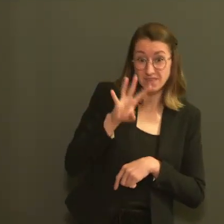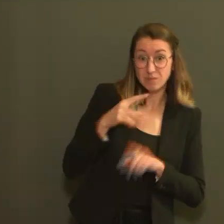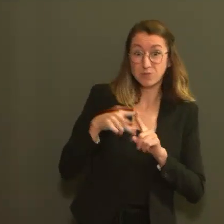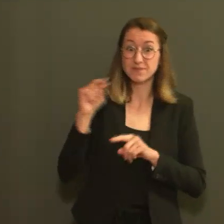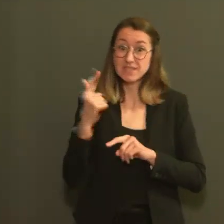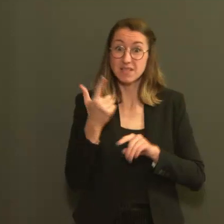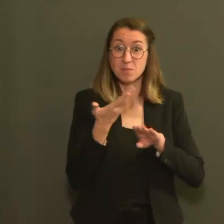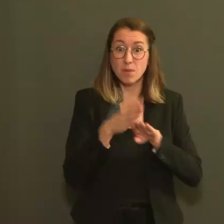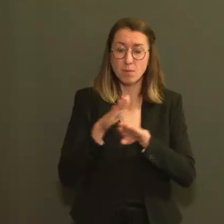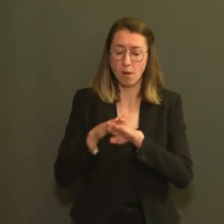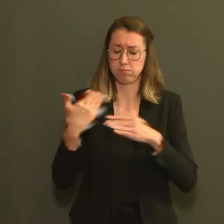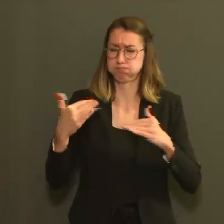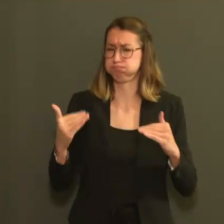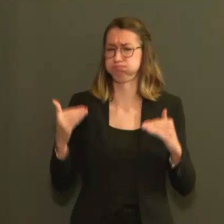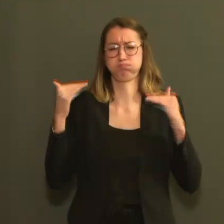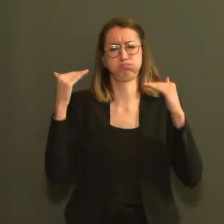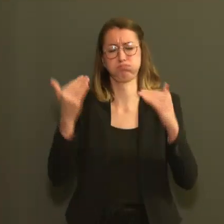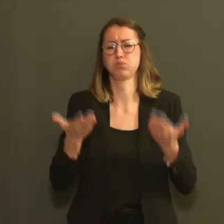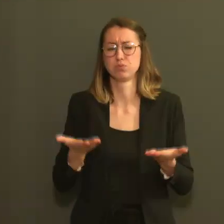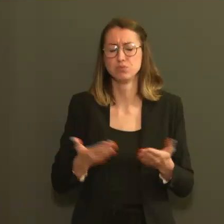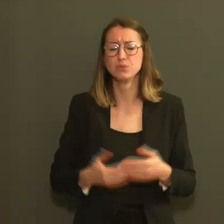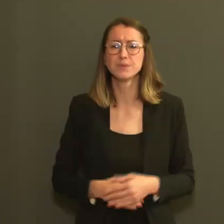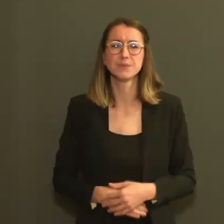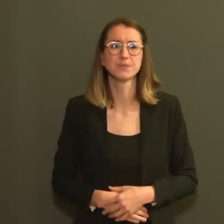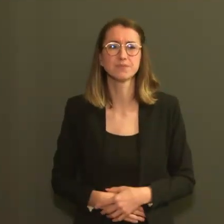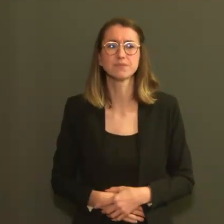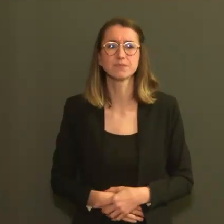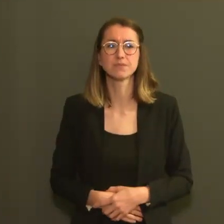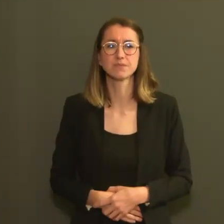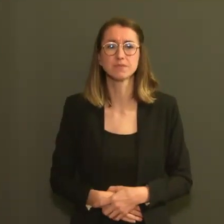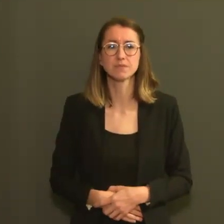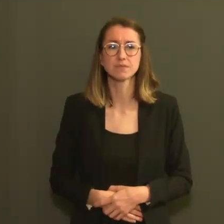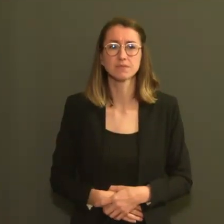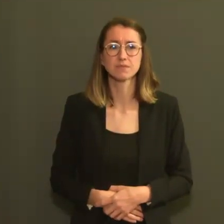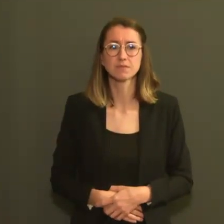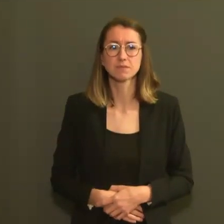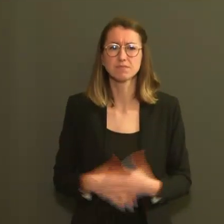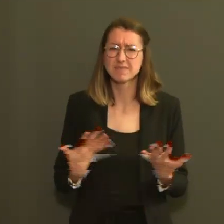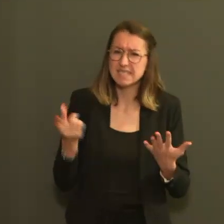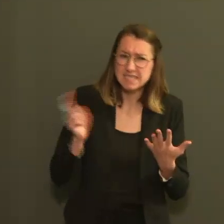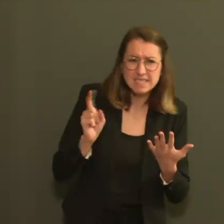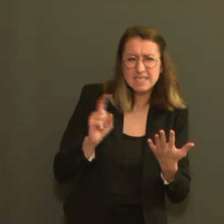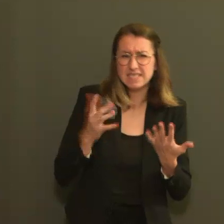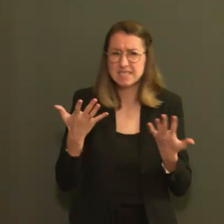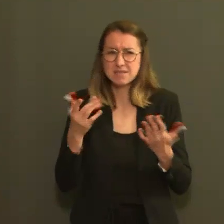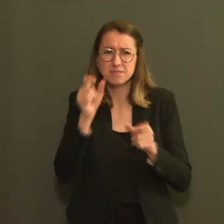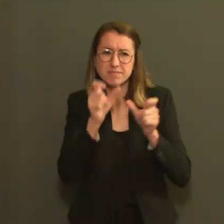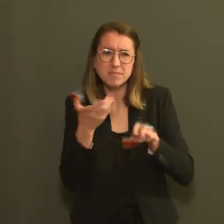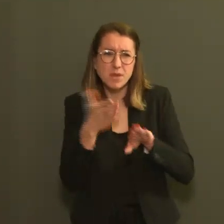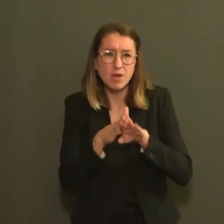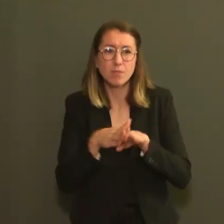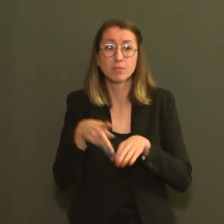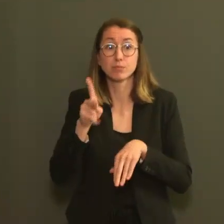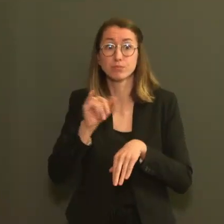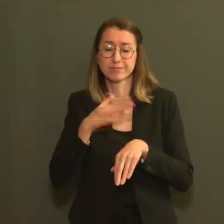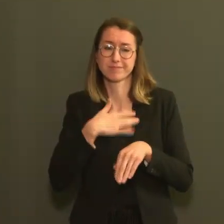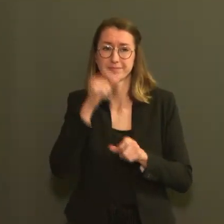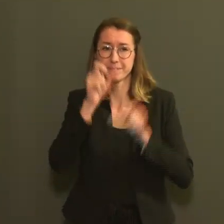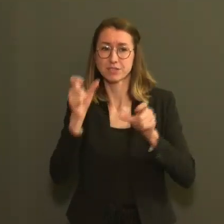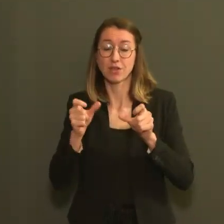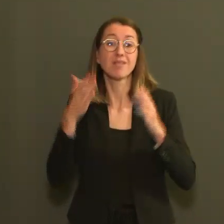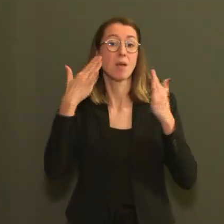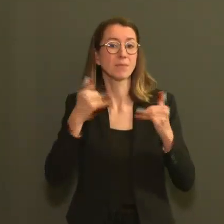Ces décès sont essentiellement liés à des patients résidant dans les maisons de repos, mais qui décèdent le plus souvent actuellement à